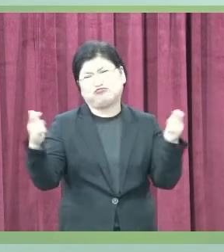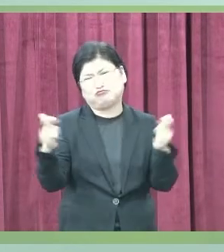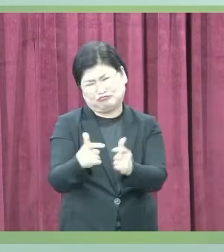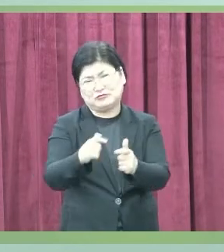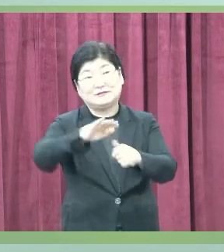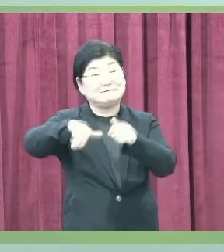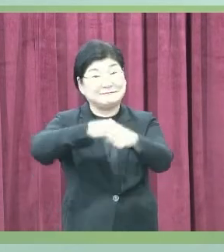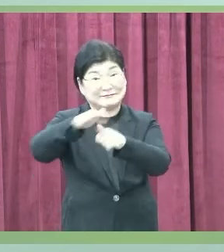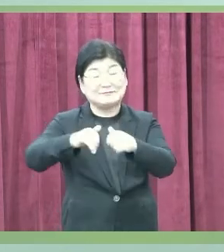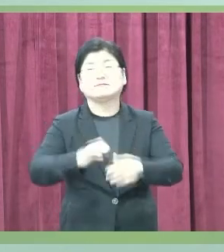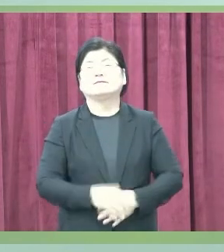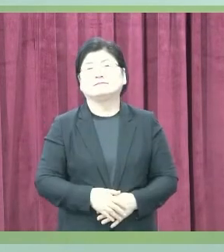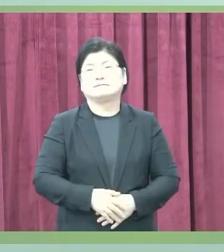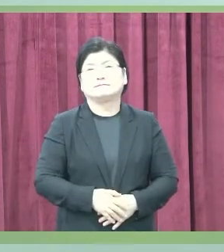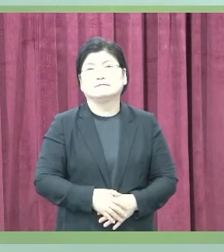있습니다.